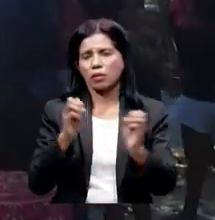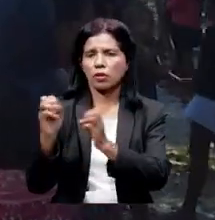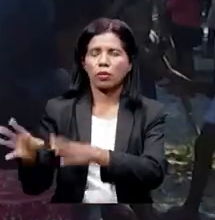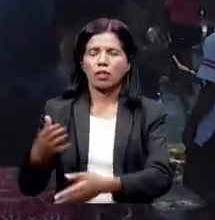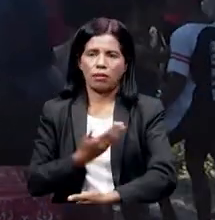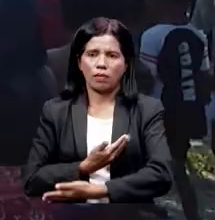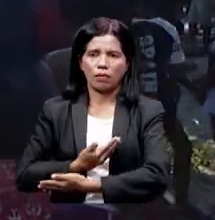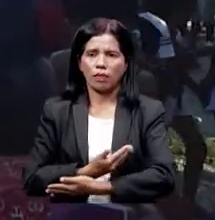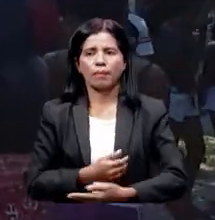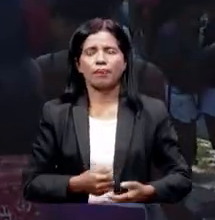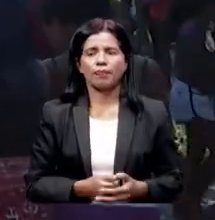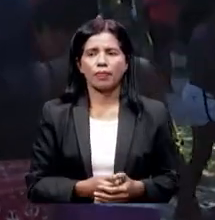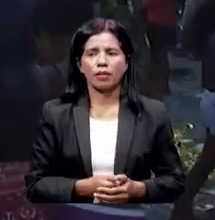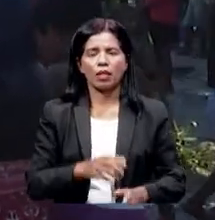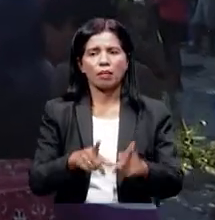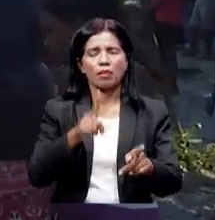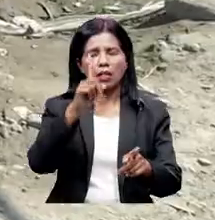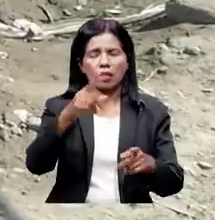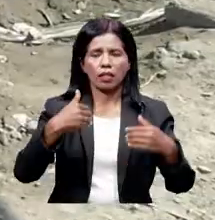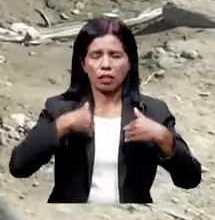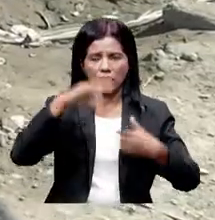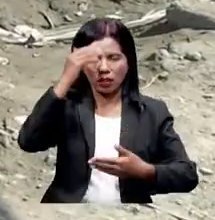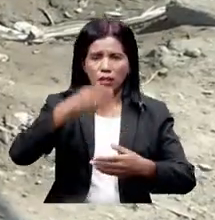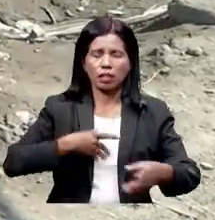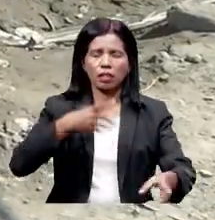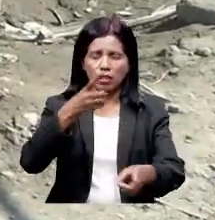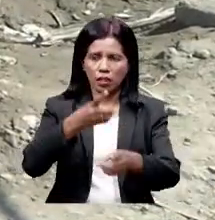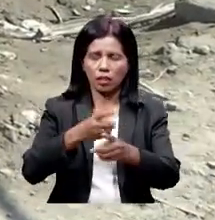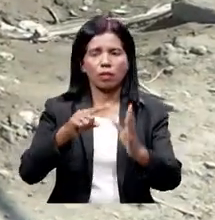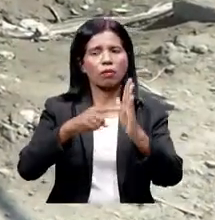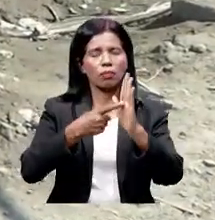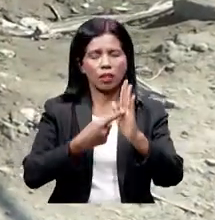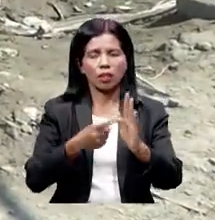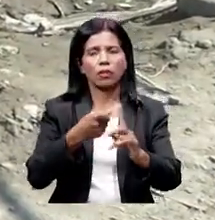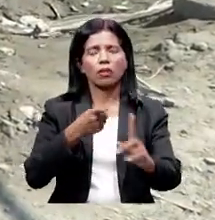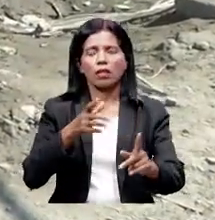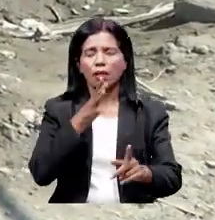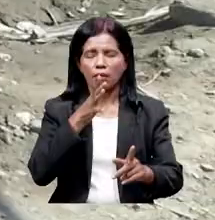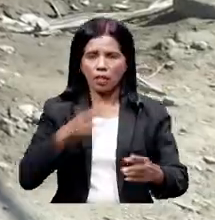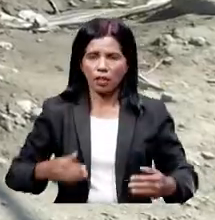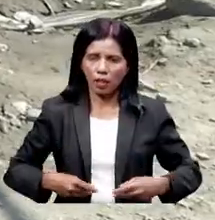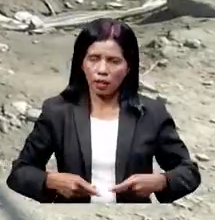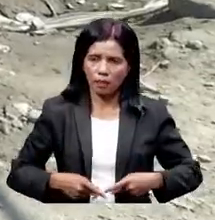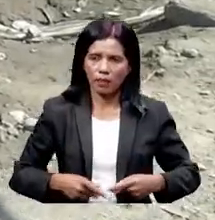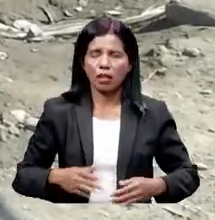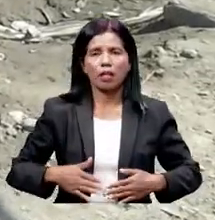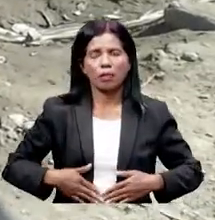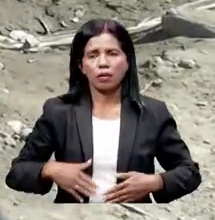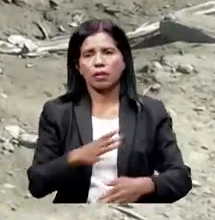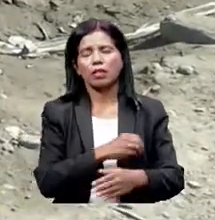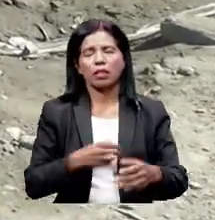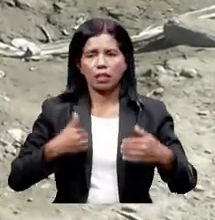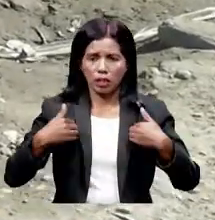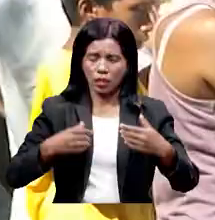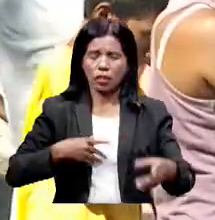sirahetan. Naturalmente ema ida ya ona direitu hahu keda ia ina nya konotak. No ia direitu atu moris ia mundu,